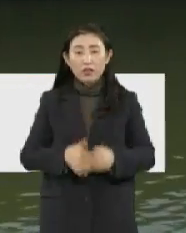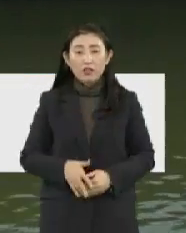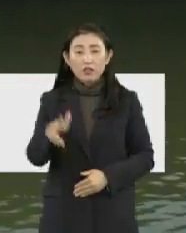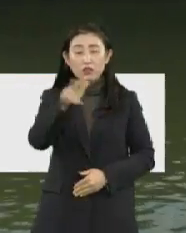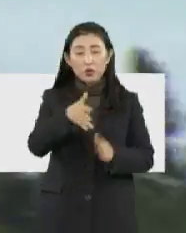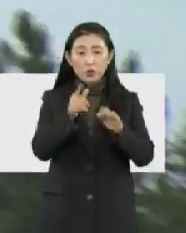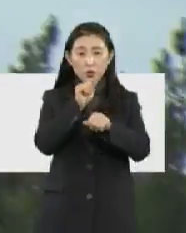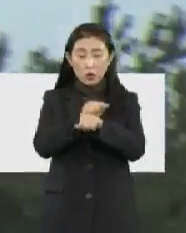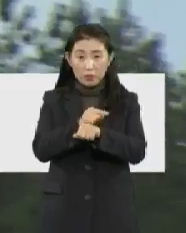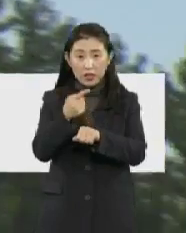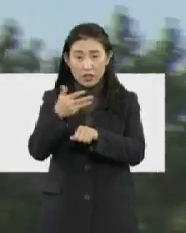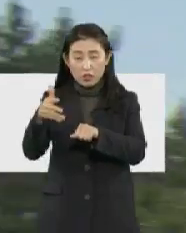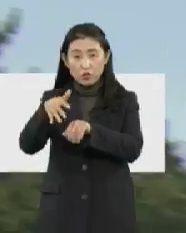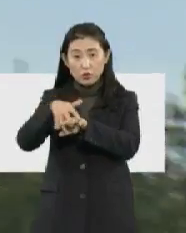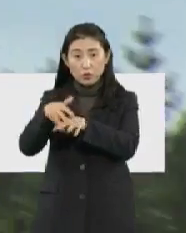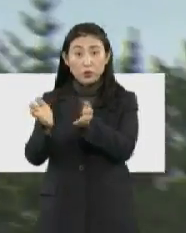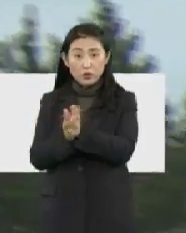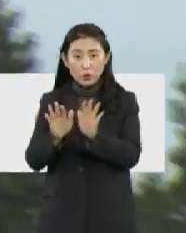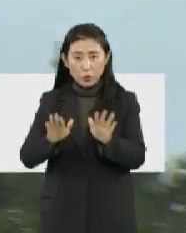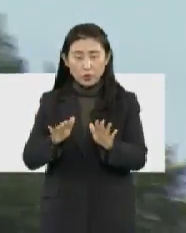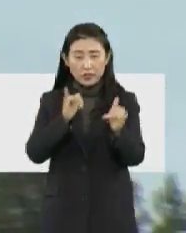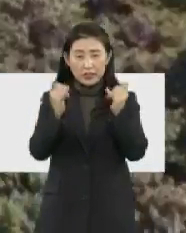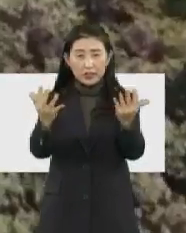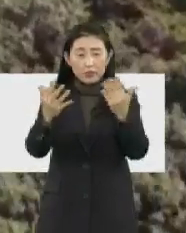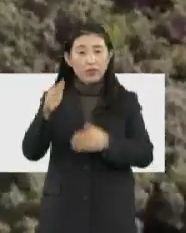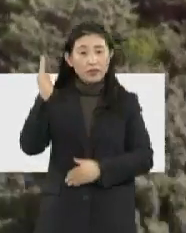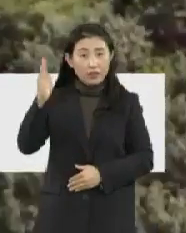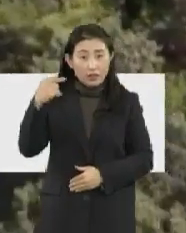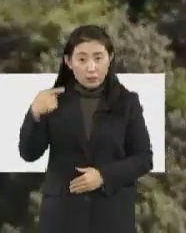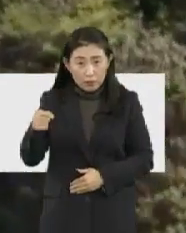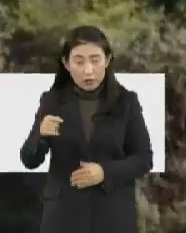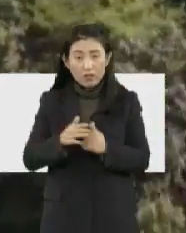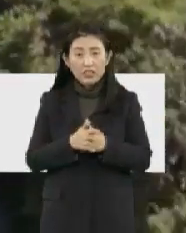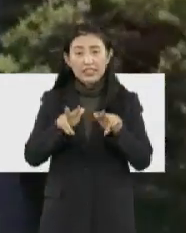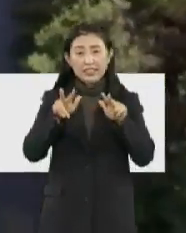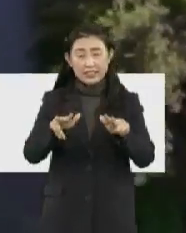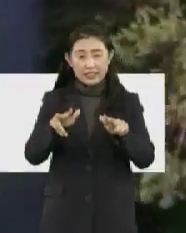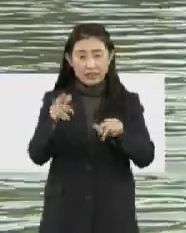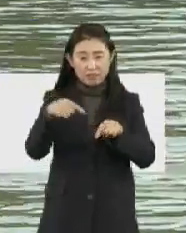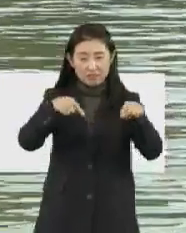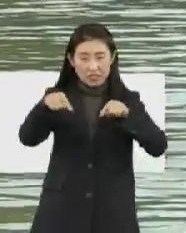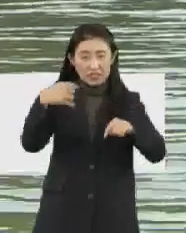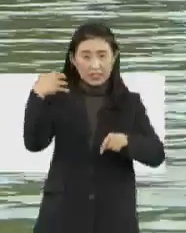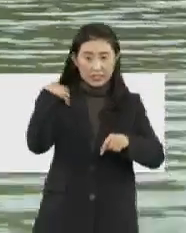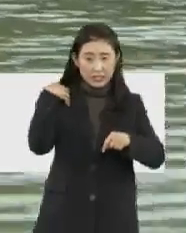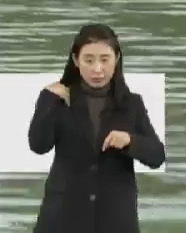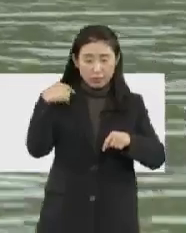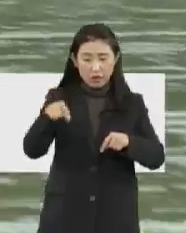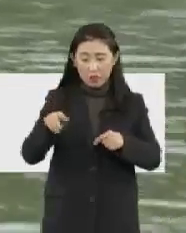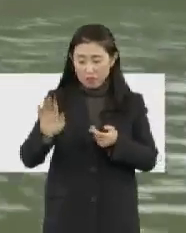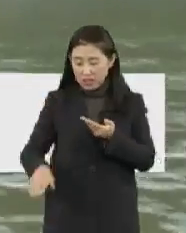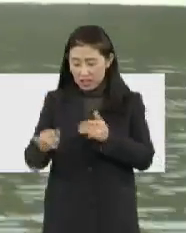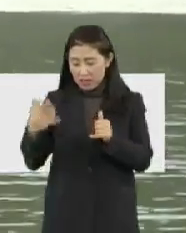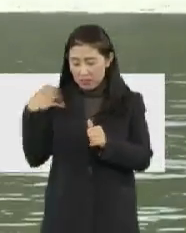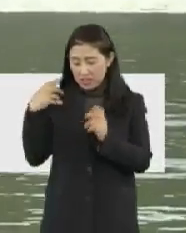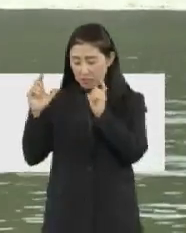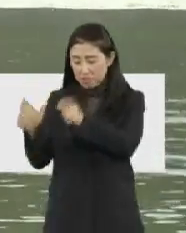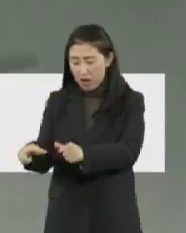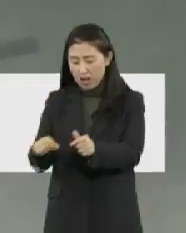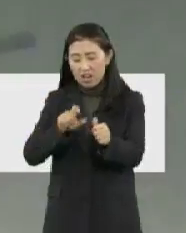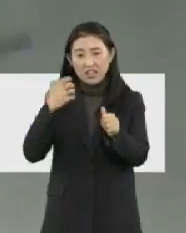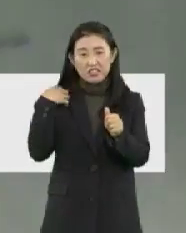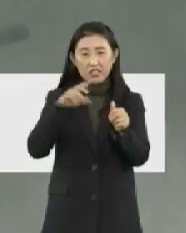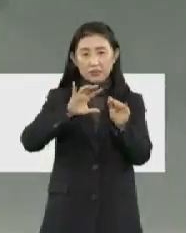전국공무원노동조합 소방본부는 오늘 기자회견을 열고 현장 지휘 책임을 하위직 에 전가하는 책임자를